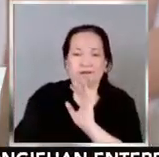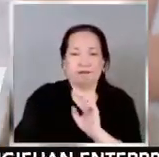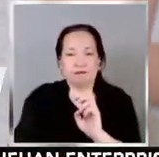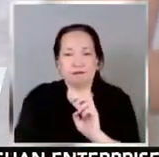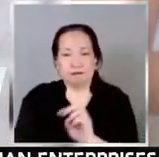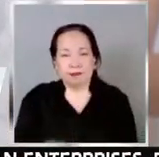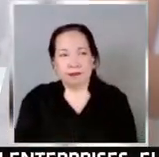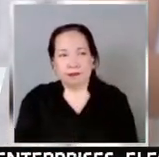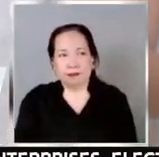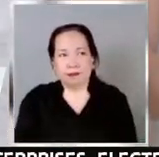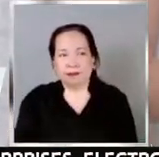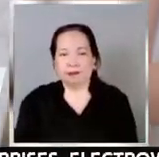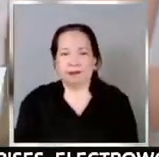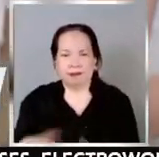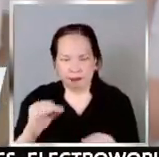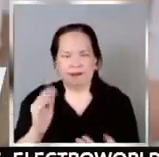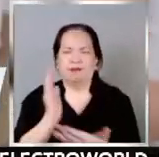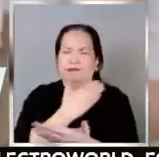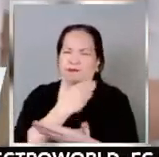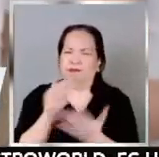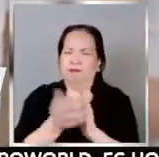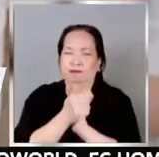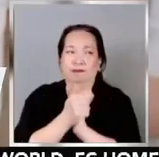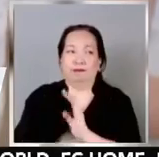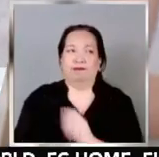at sa pagkanta.